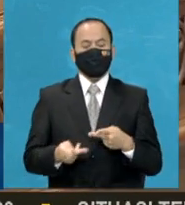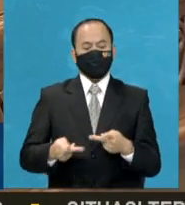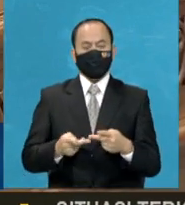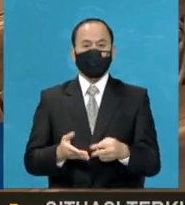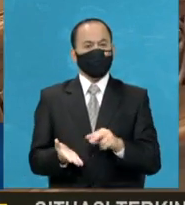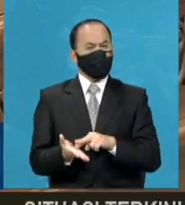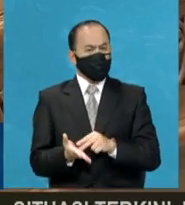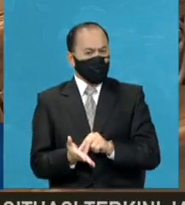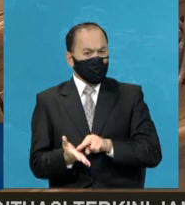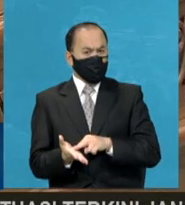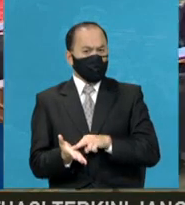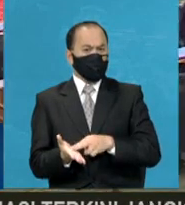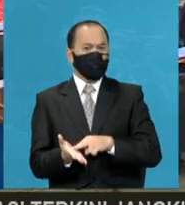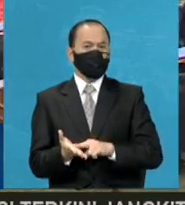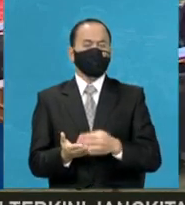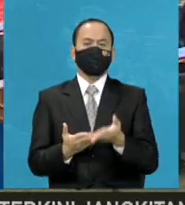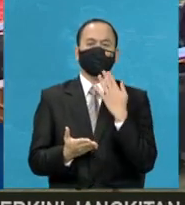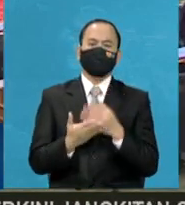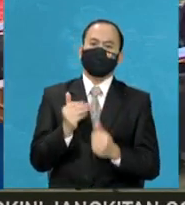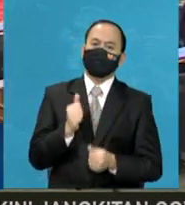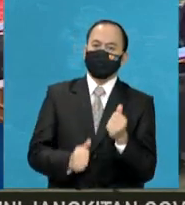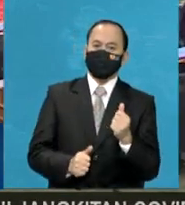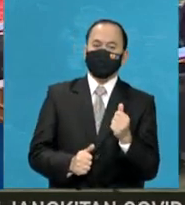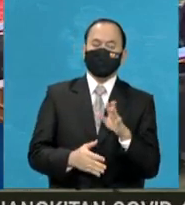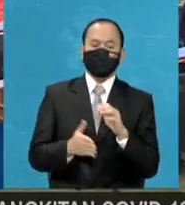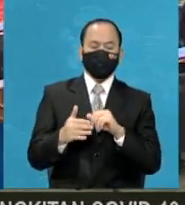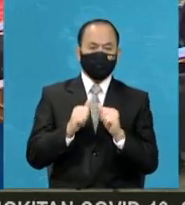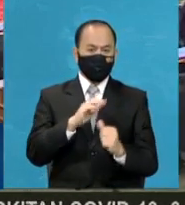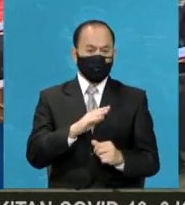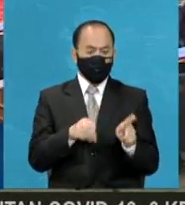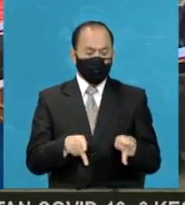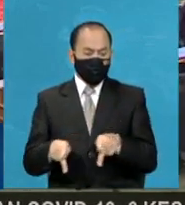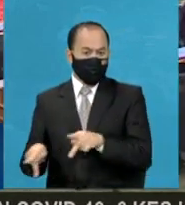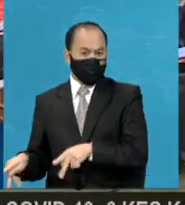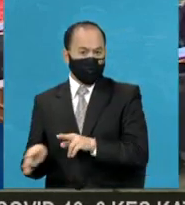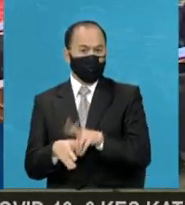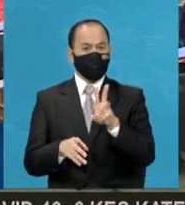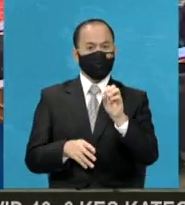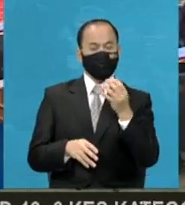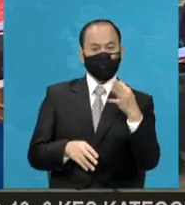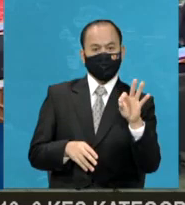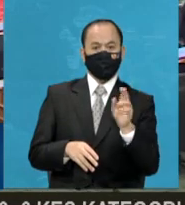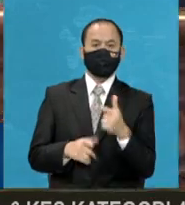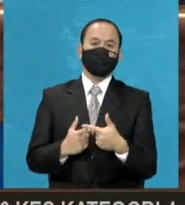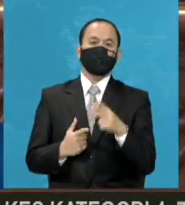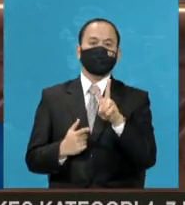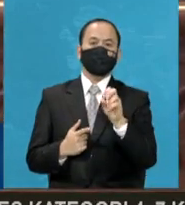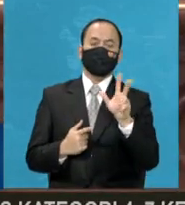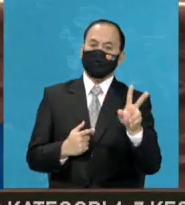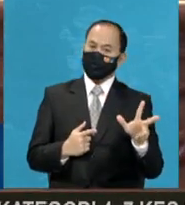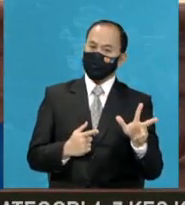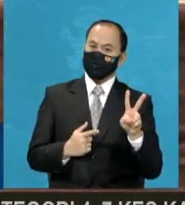terbaik kepada orang ramai selaras dengan pelaksanaan inisiatif heboh playstore.zip Kementerian Kesehatan 2012 2023